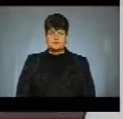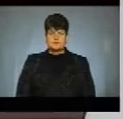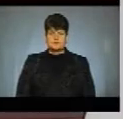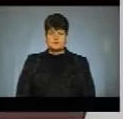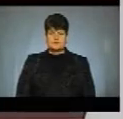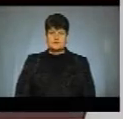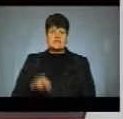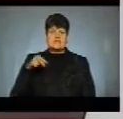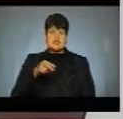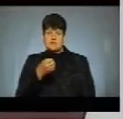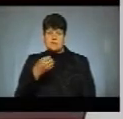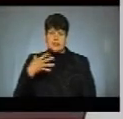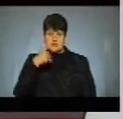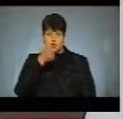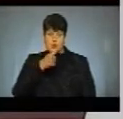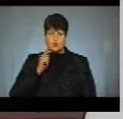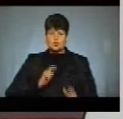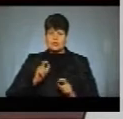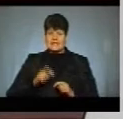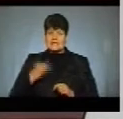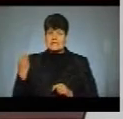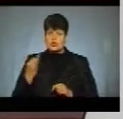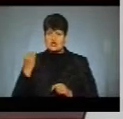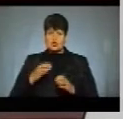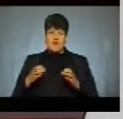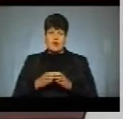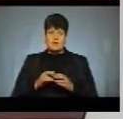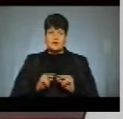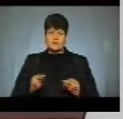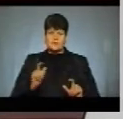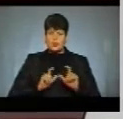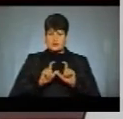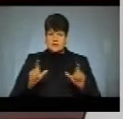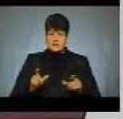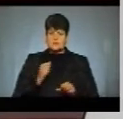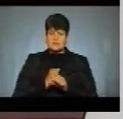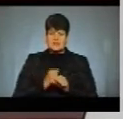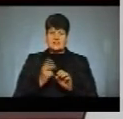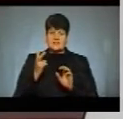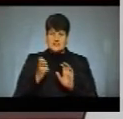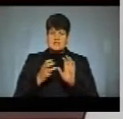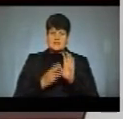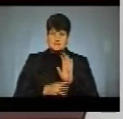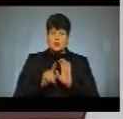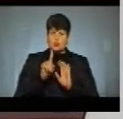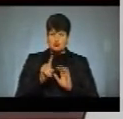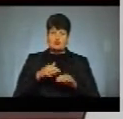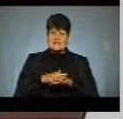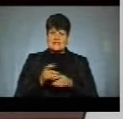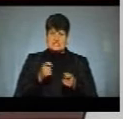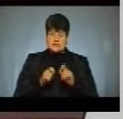З 2015 року студенти історичного факультету педуніверситету сплели 281 сітку, а